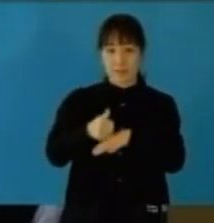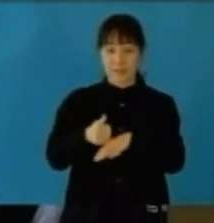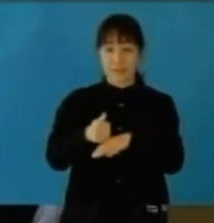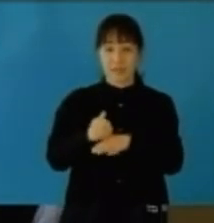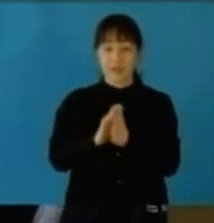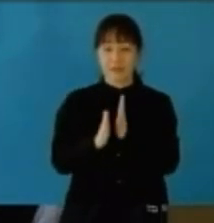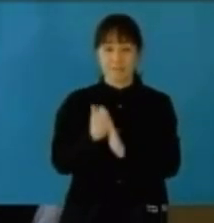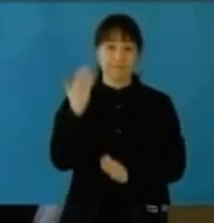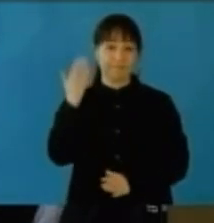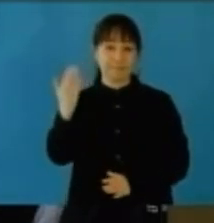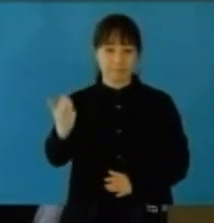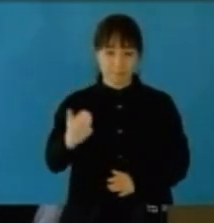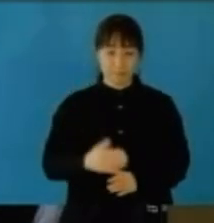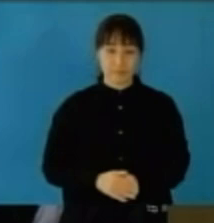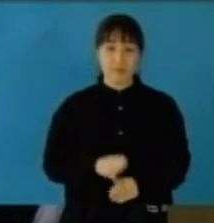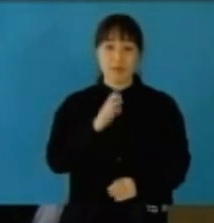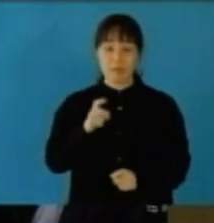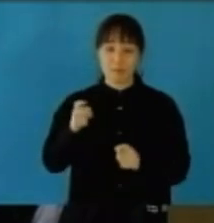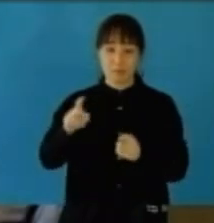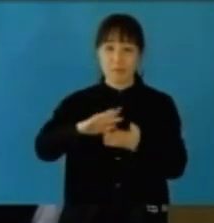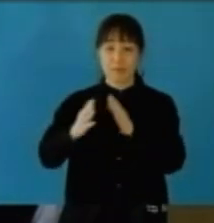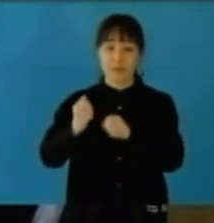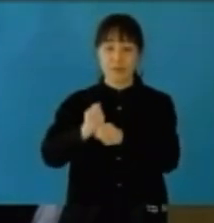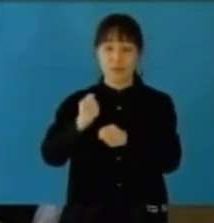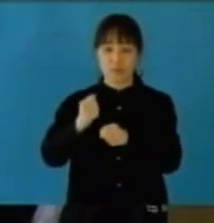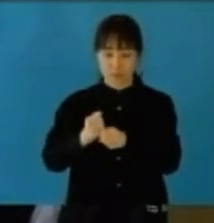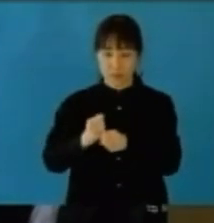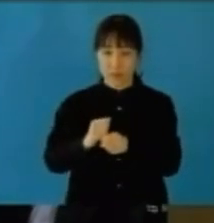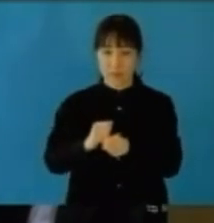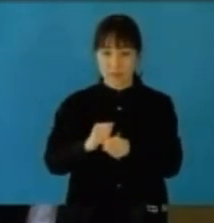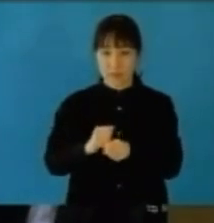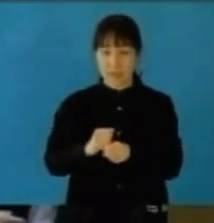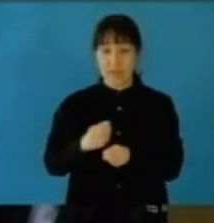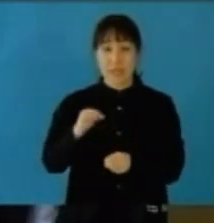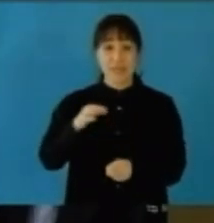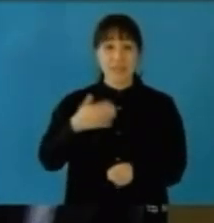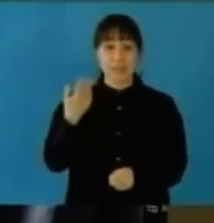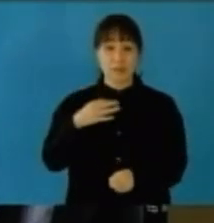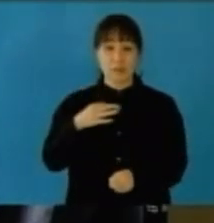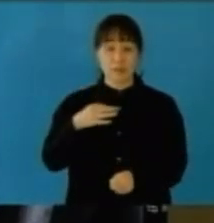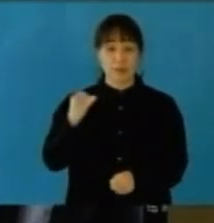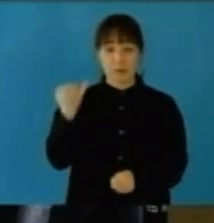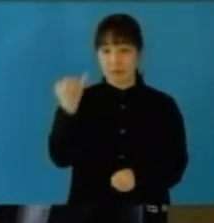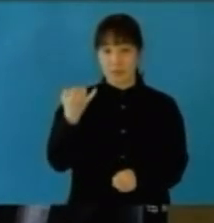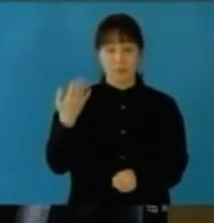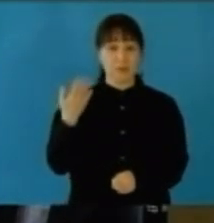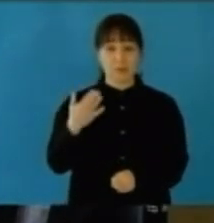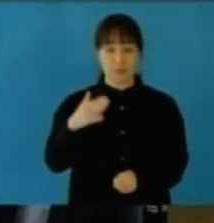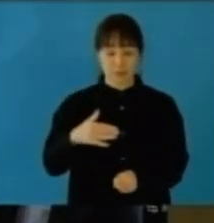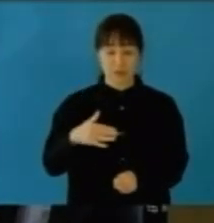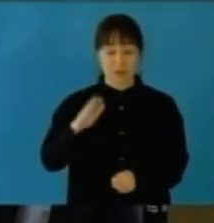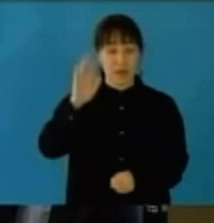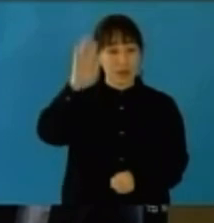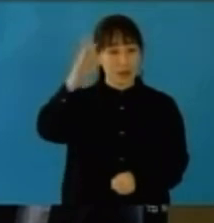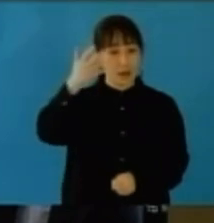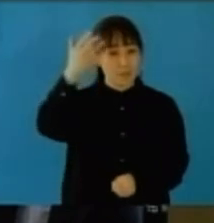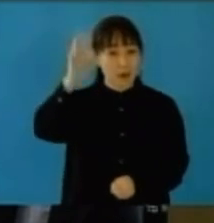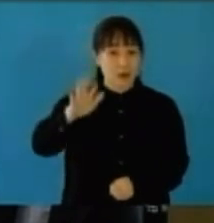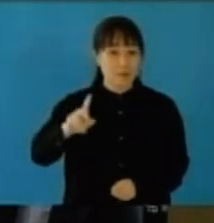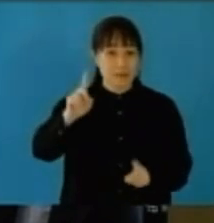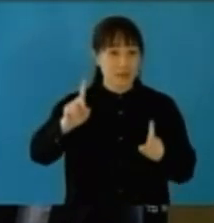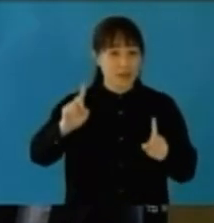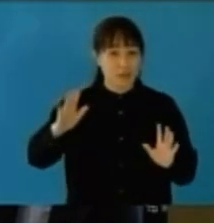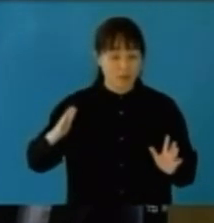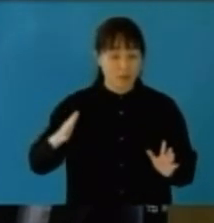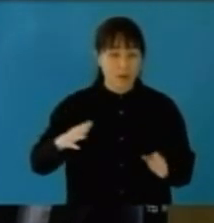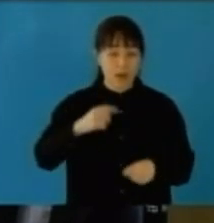質問させていただきますが、本港区のまちづくりについて、先ほど与那丸議員も質問いたしましたが、ビジョンがあるのかないのか、まあ、いわゆる360人数の、まあ、にぎ